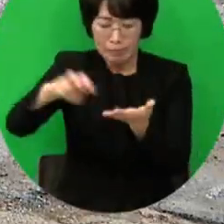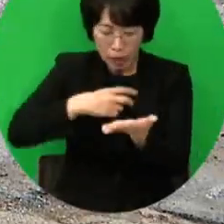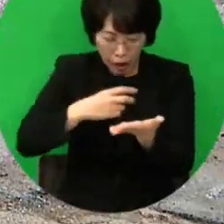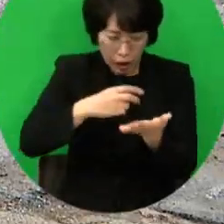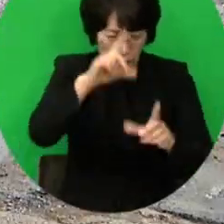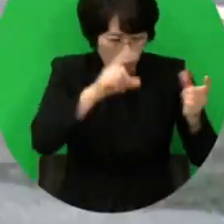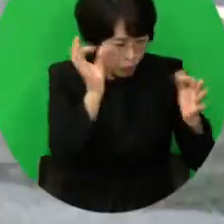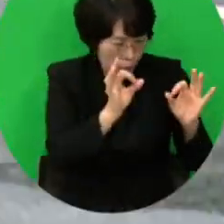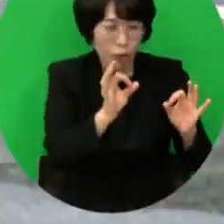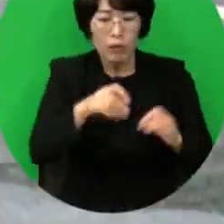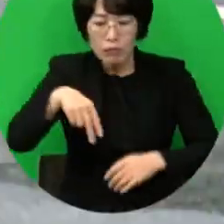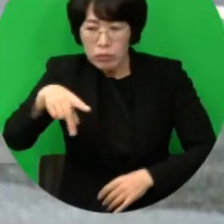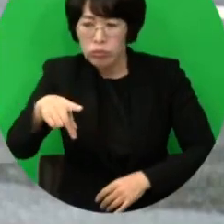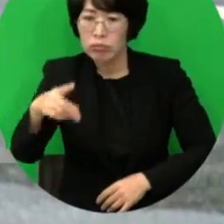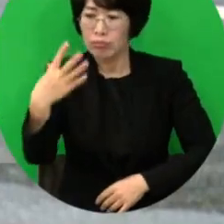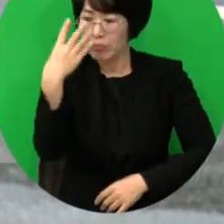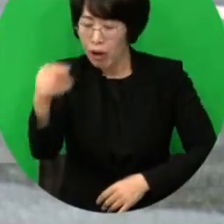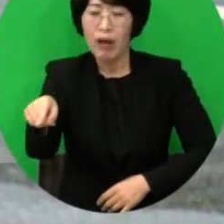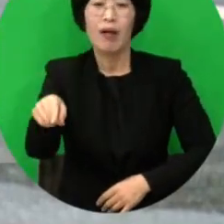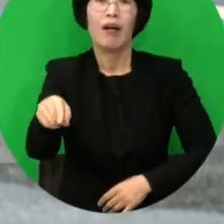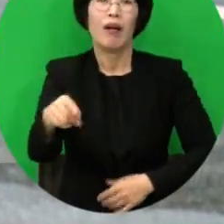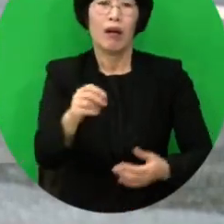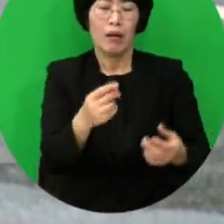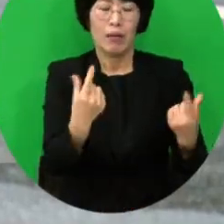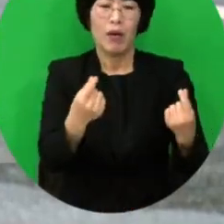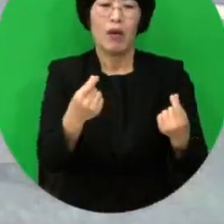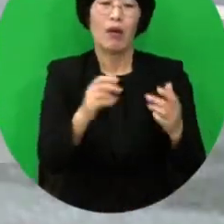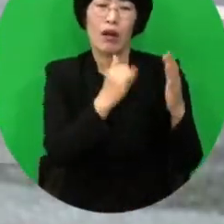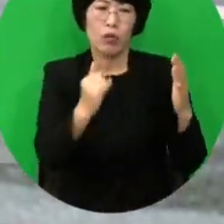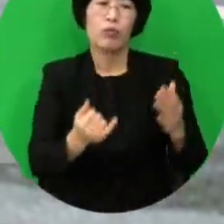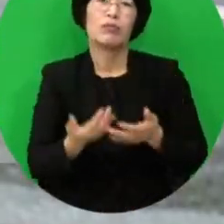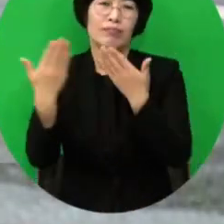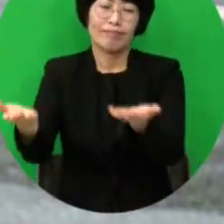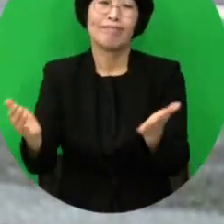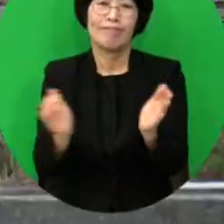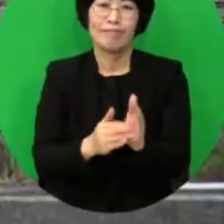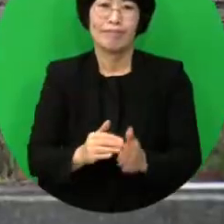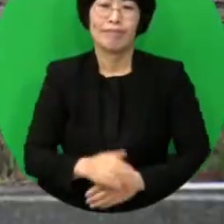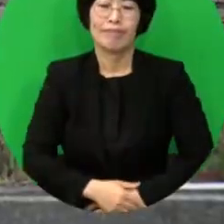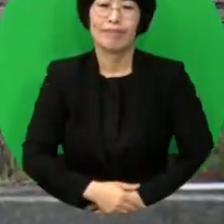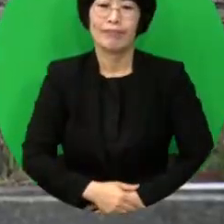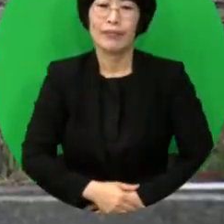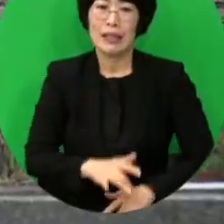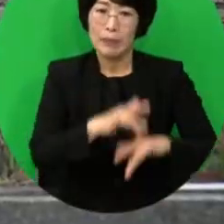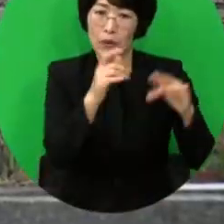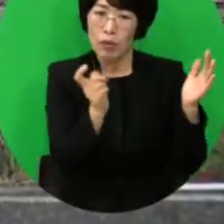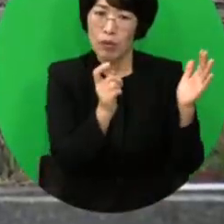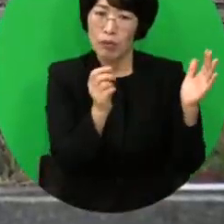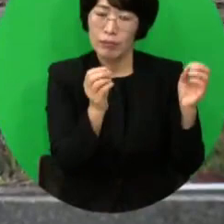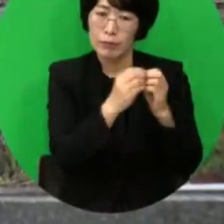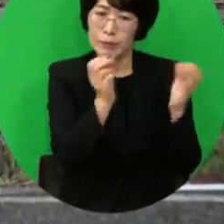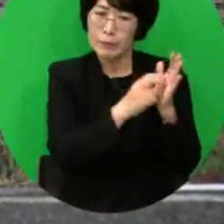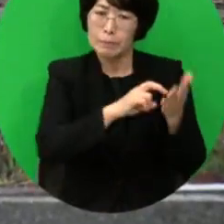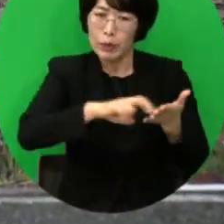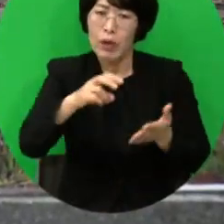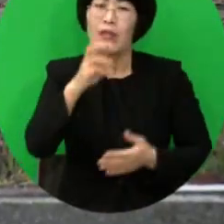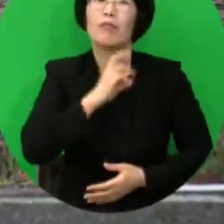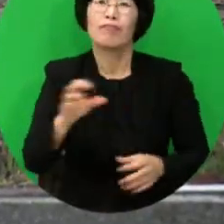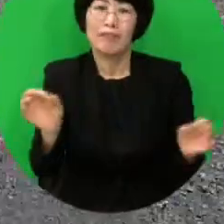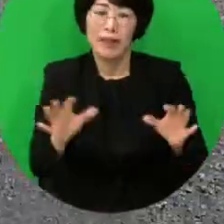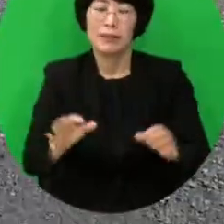인상 차기로 걷고 있는 최군을 알아보면서 최군은 가족 품으로 돌아올 수 있었습니다. 실종경보 문자 발송 30분